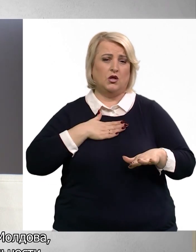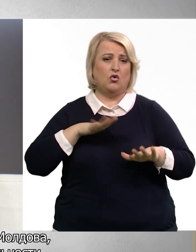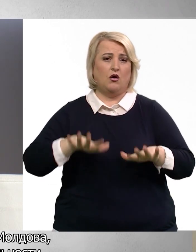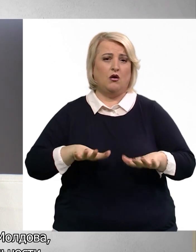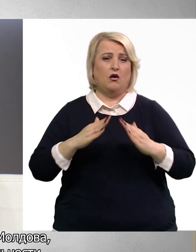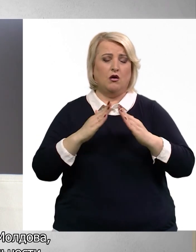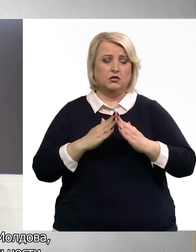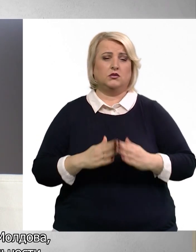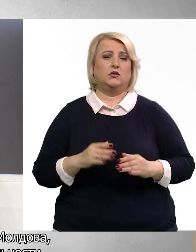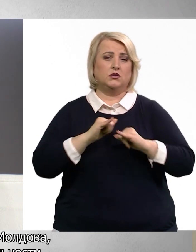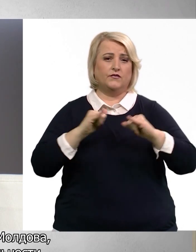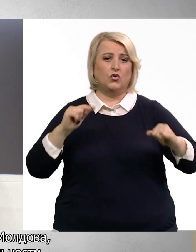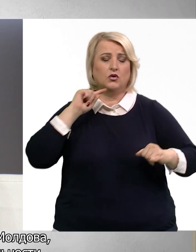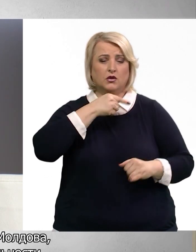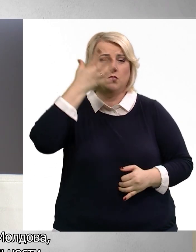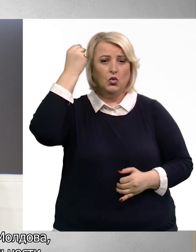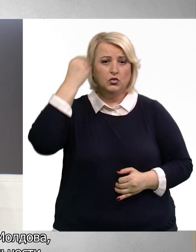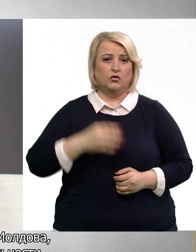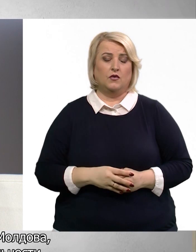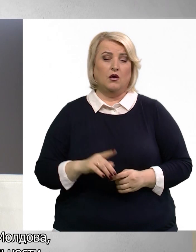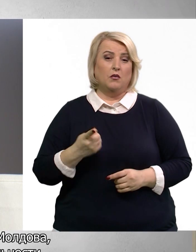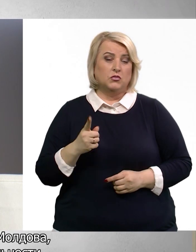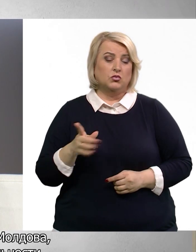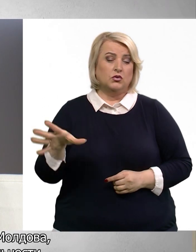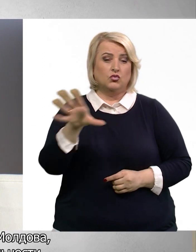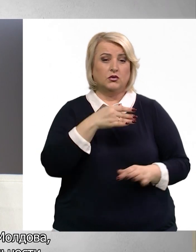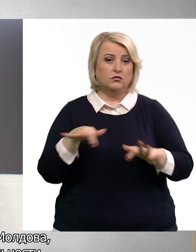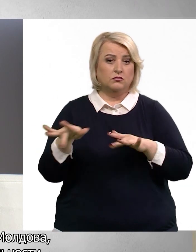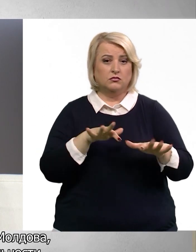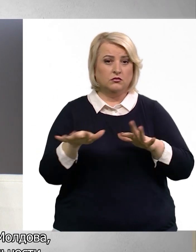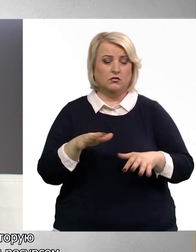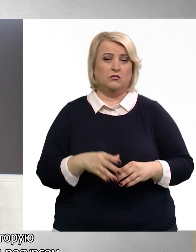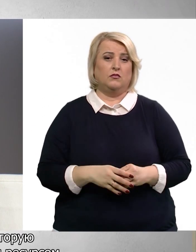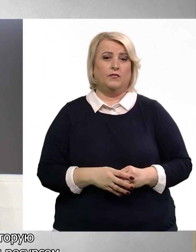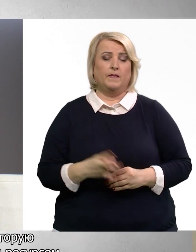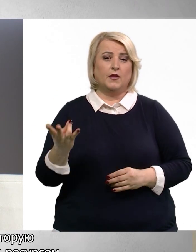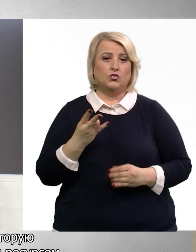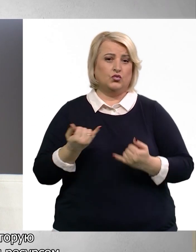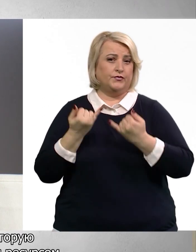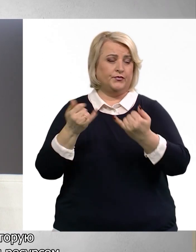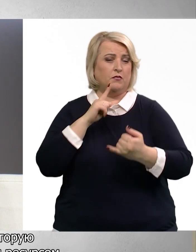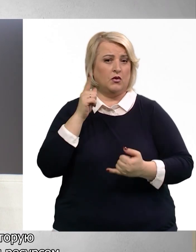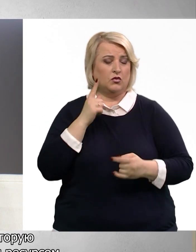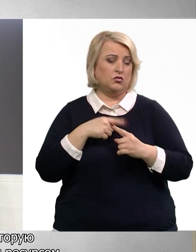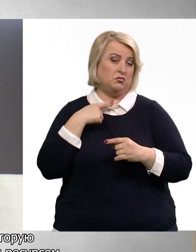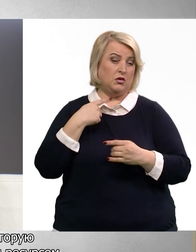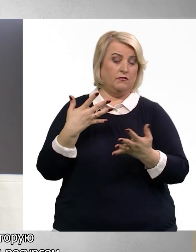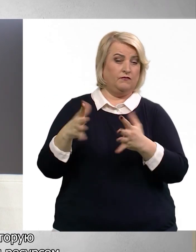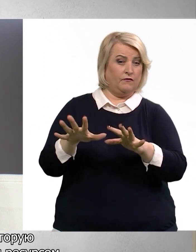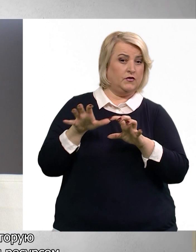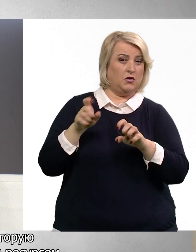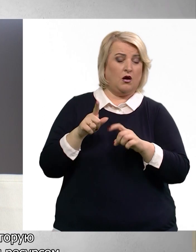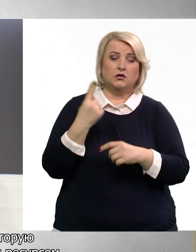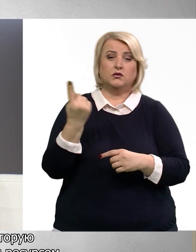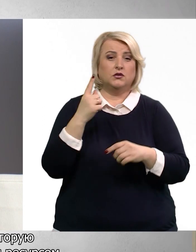dezvoltăm economia Republicii Moldova. De ce toate aceste activități sunt canalizate pentru tineret, pe care noi o privim ca o resursă